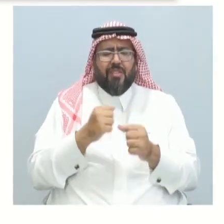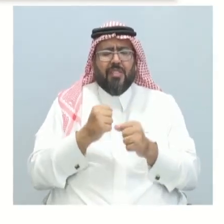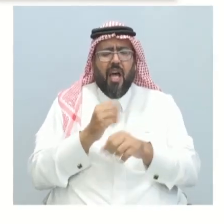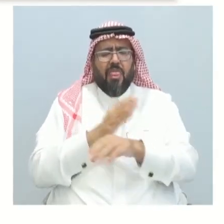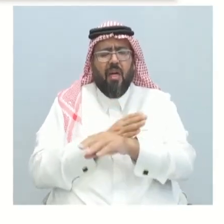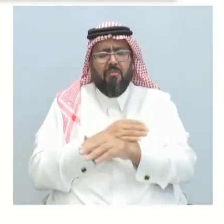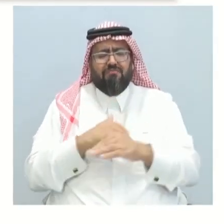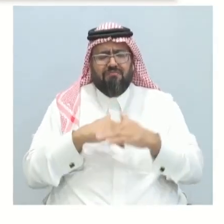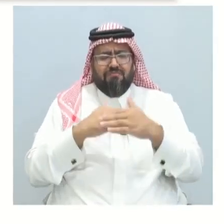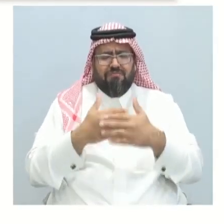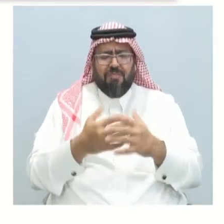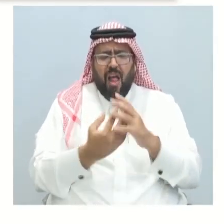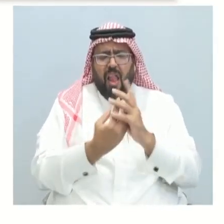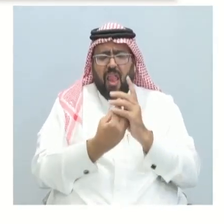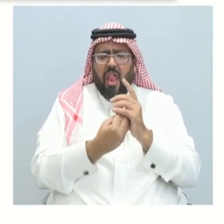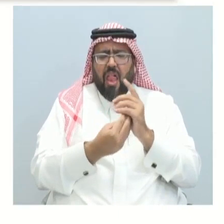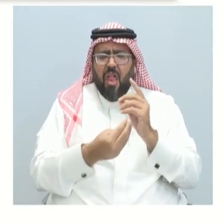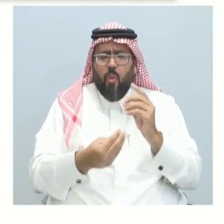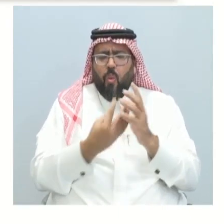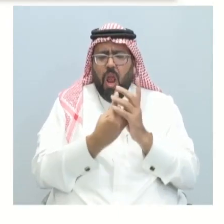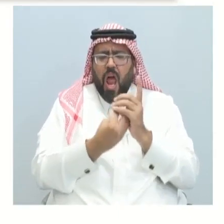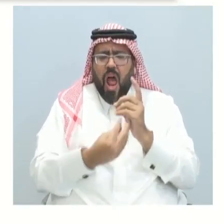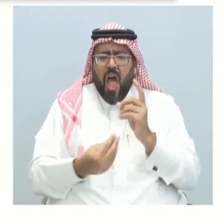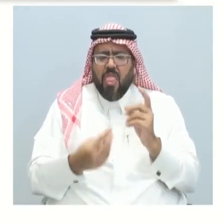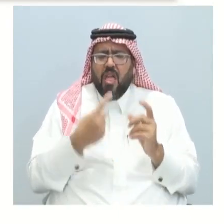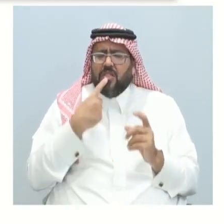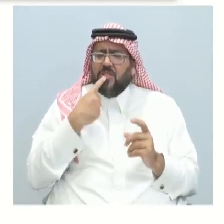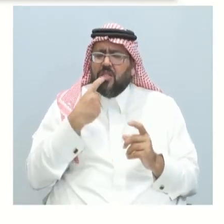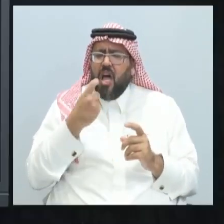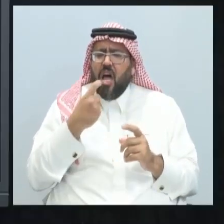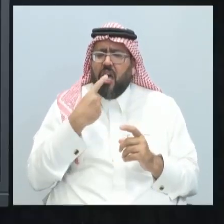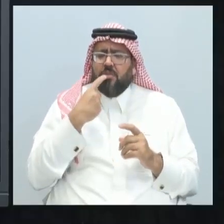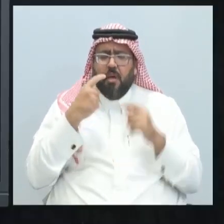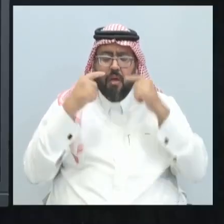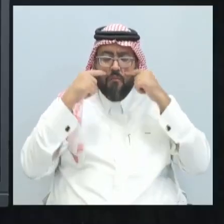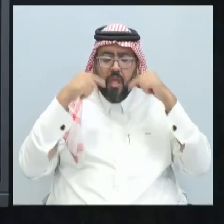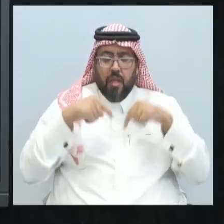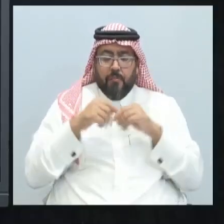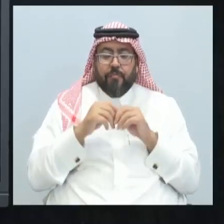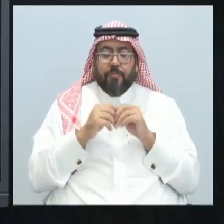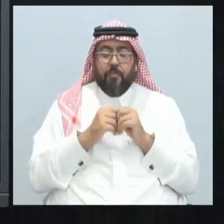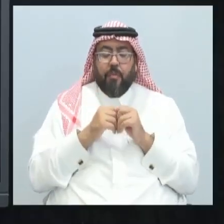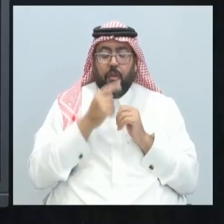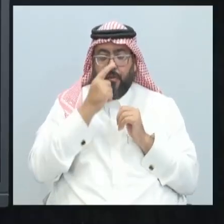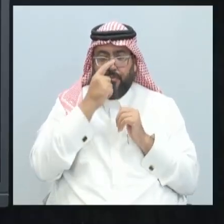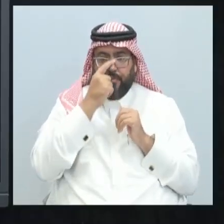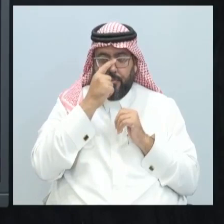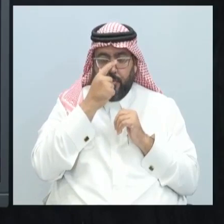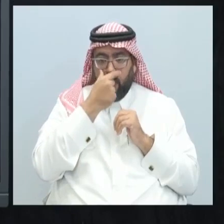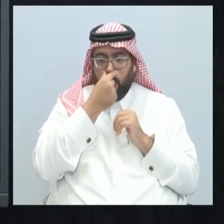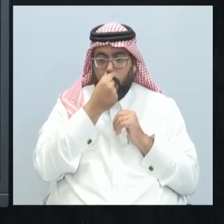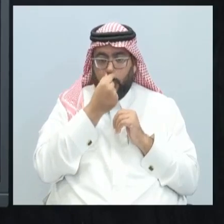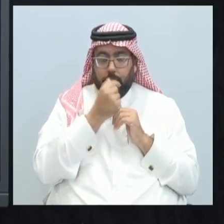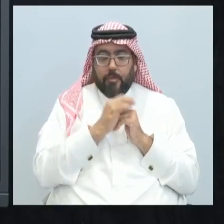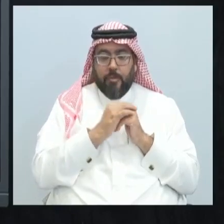لما يتامل الانسان الى حال الام وما عانته في حياتها سواء في جانب الحمل او في جانب